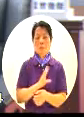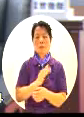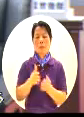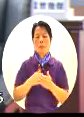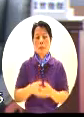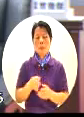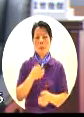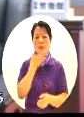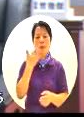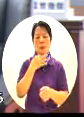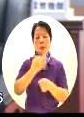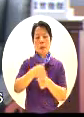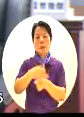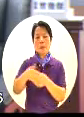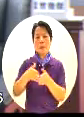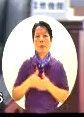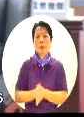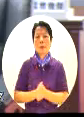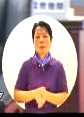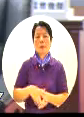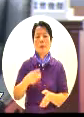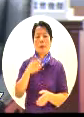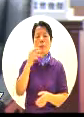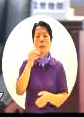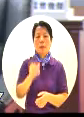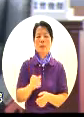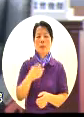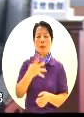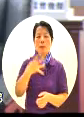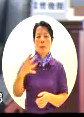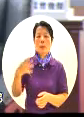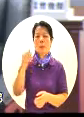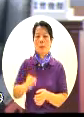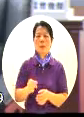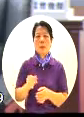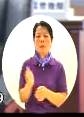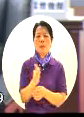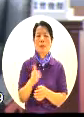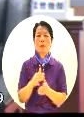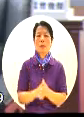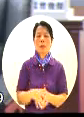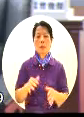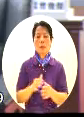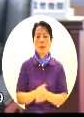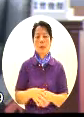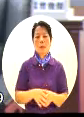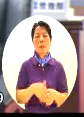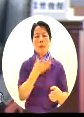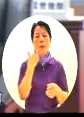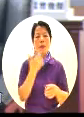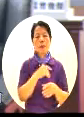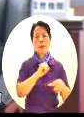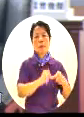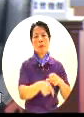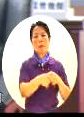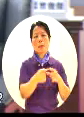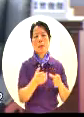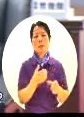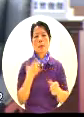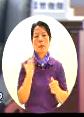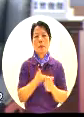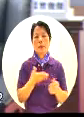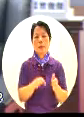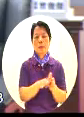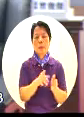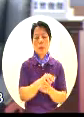纳税钱哈，大概有3-4亿嘛哈。第二款，民国之前呐、啊。咱一